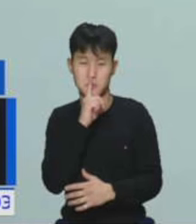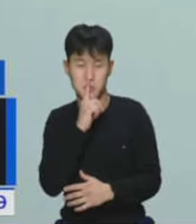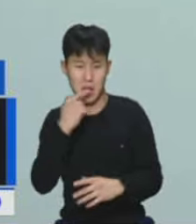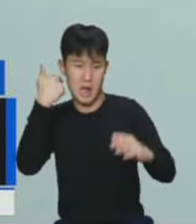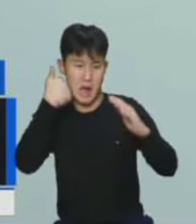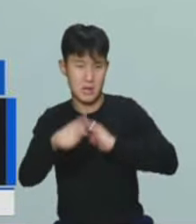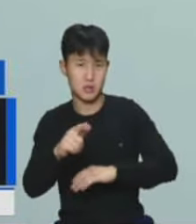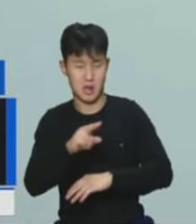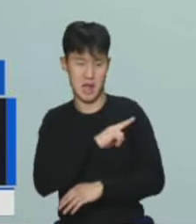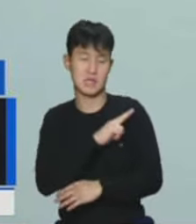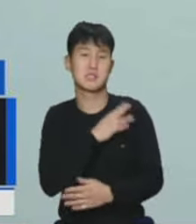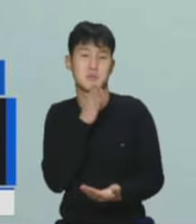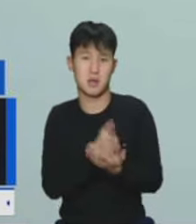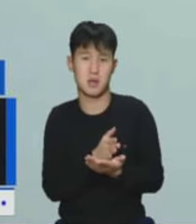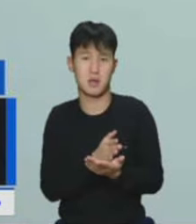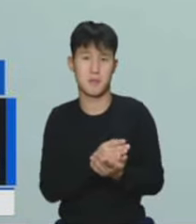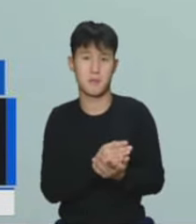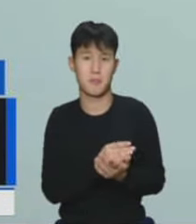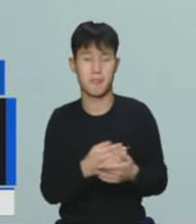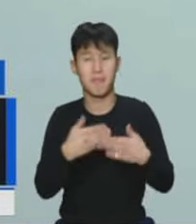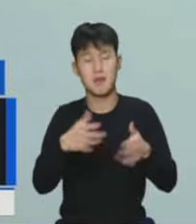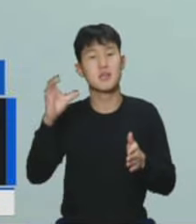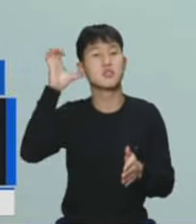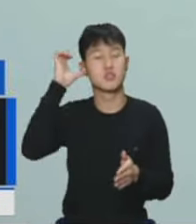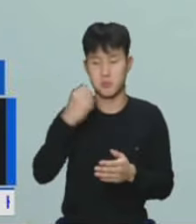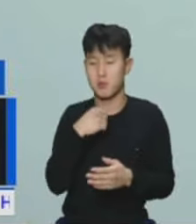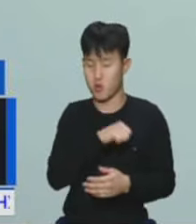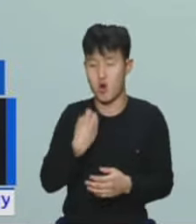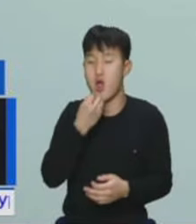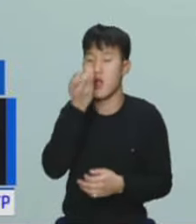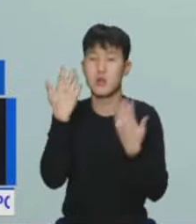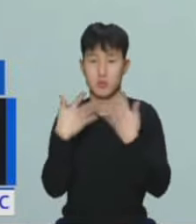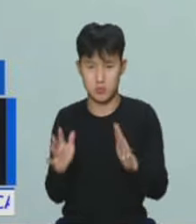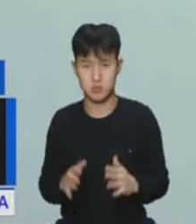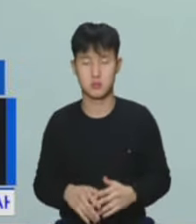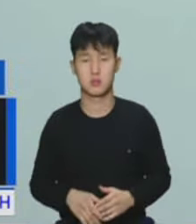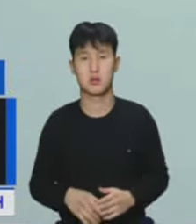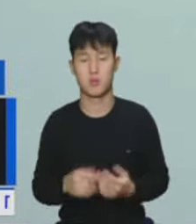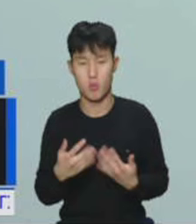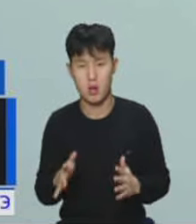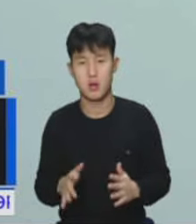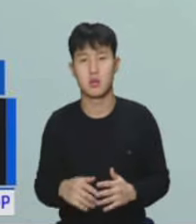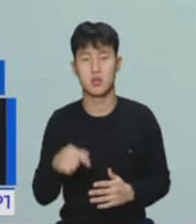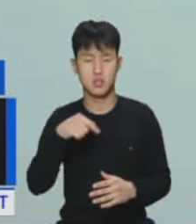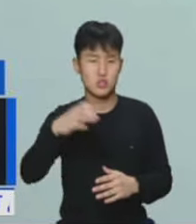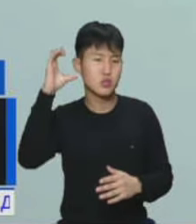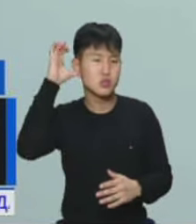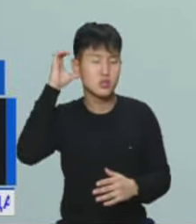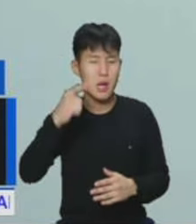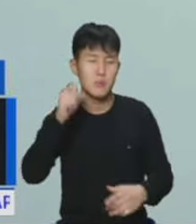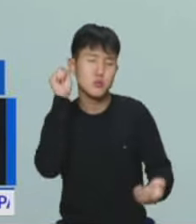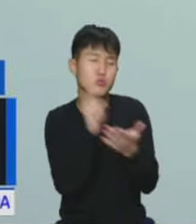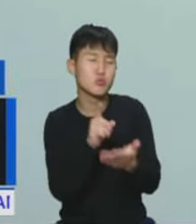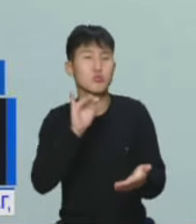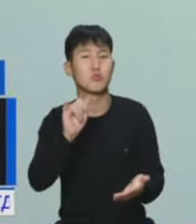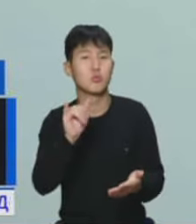айц бидэнд байна. Тэрийгээ ч би нөлөөтэй сонсгол дээр хэлсэн. Ер нь бол энэ сонсголын хамгийн чухал юм юу вэ